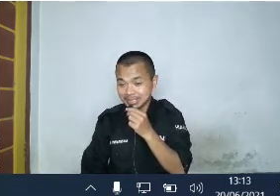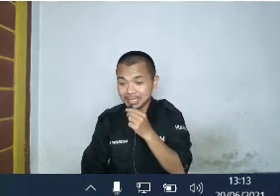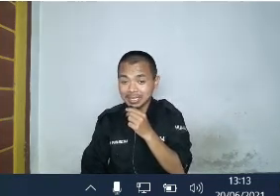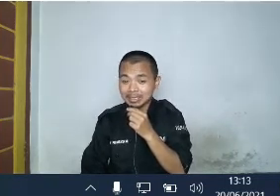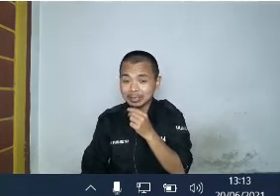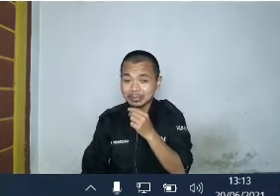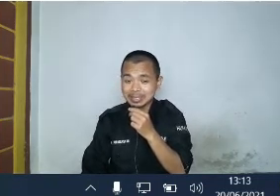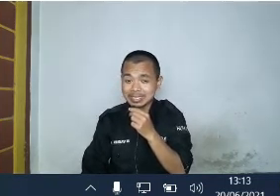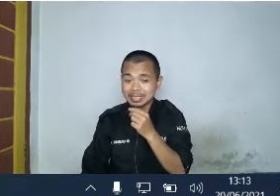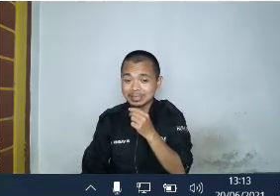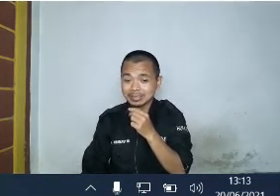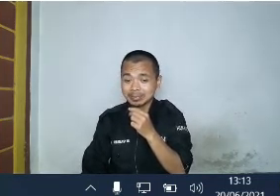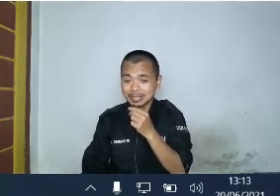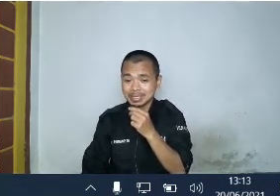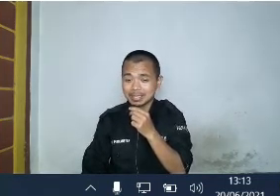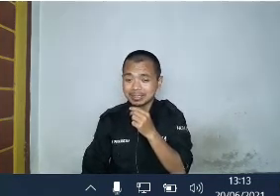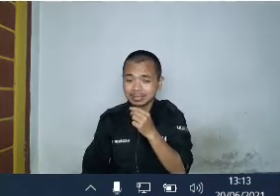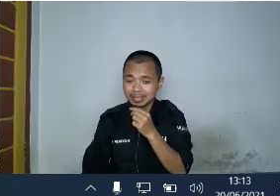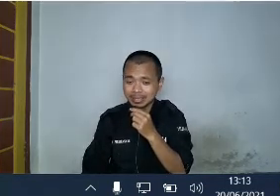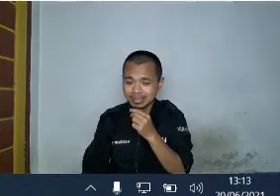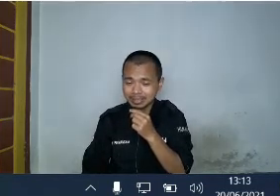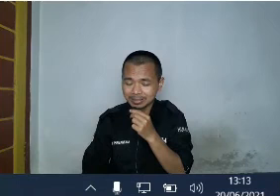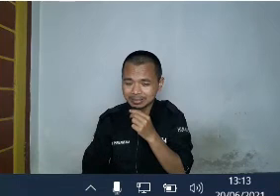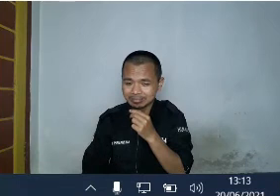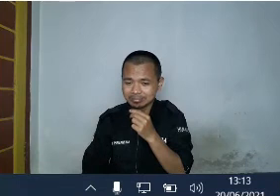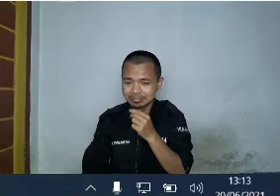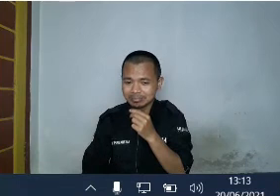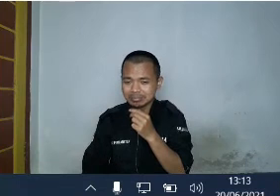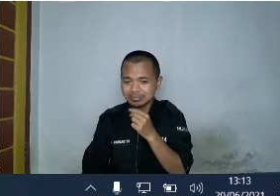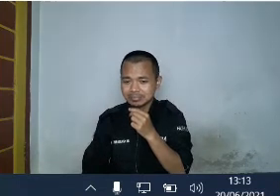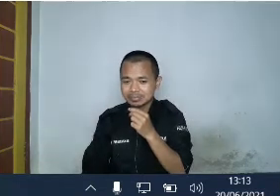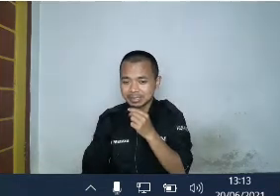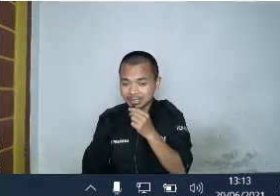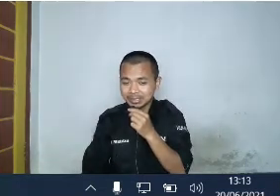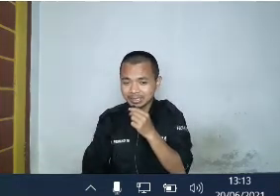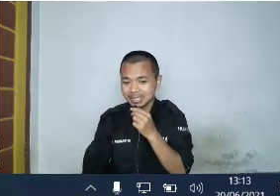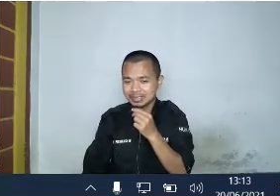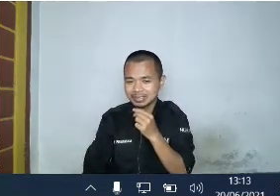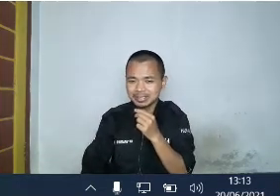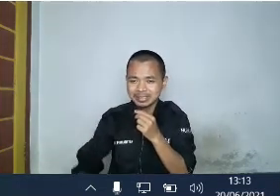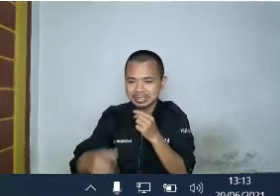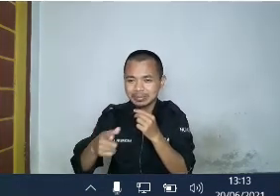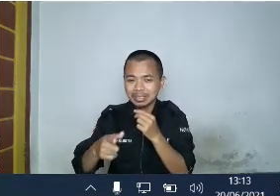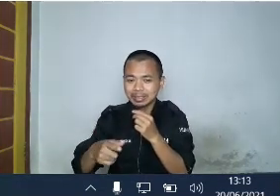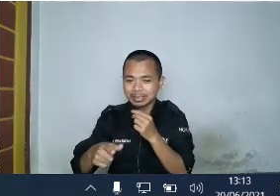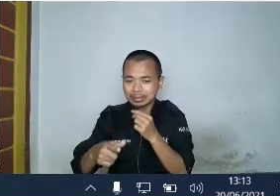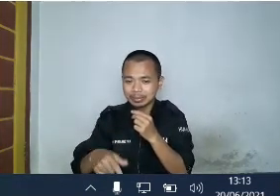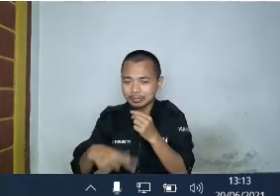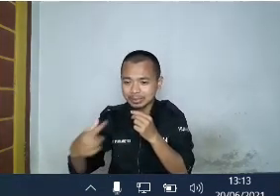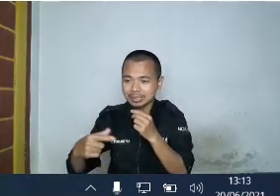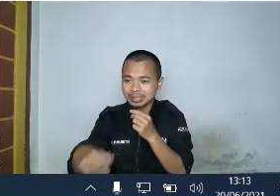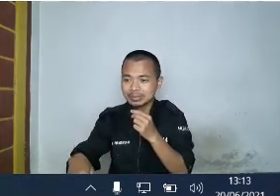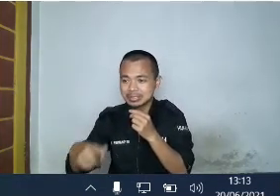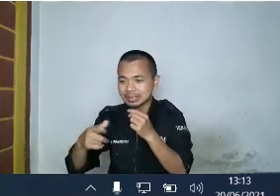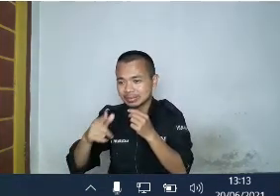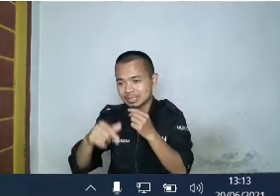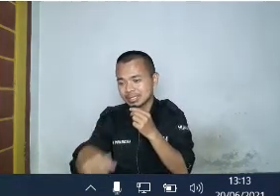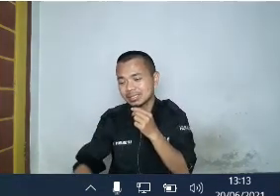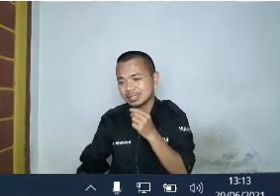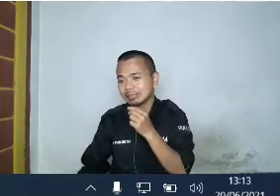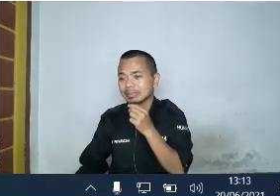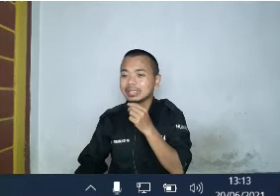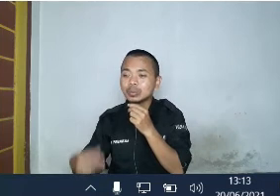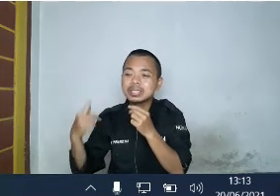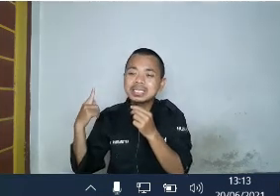itu satu di sana kalau misalkan kita bicara tentang the ya ini jadwal ktpu the itu